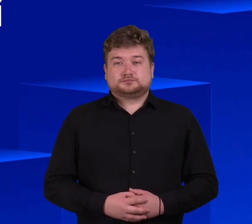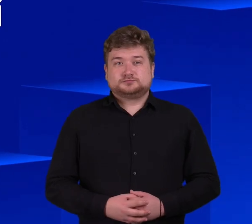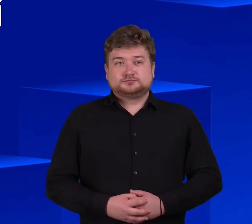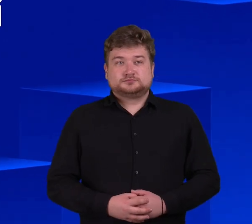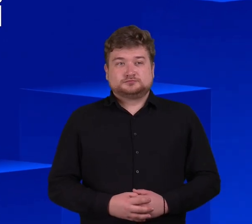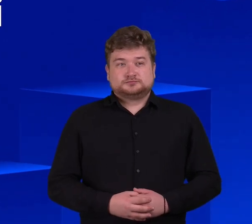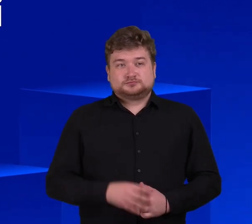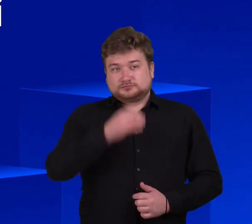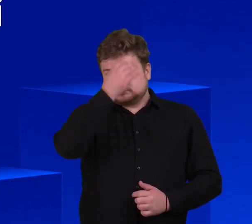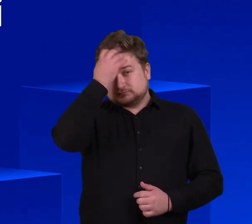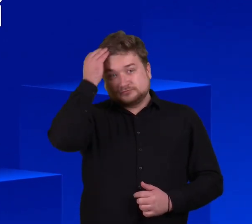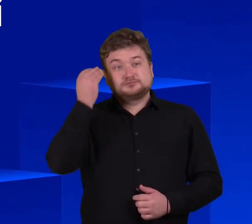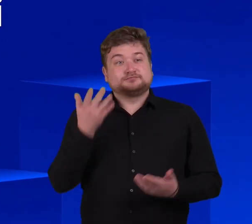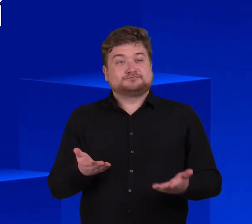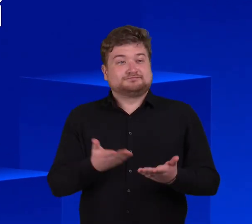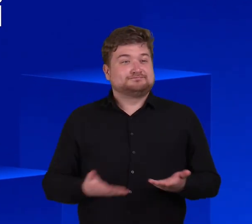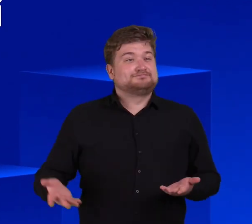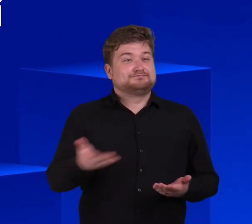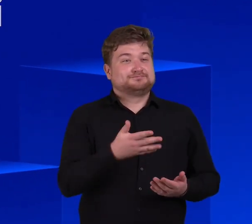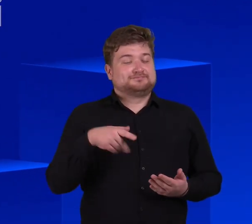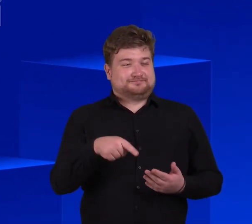wymiar terytorialny polityki spójności.